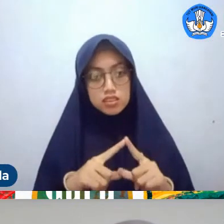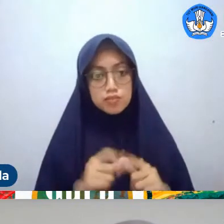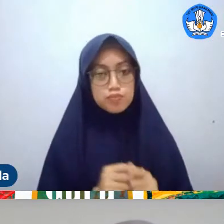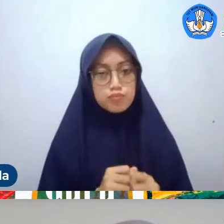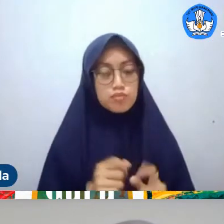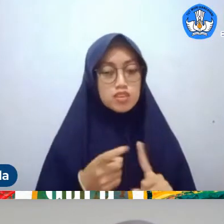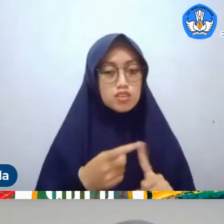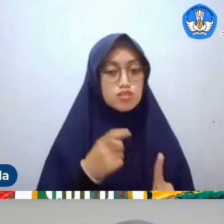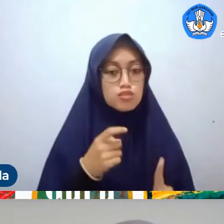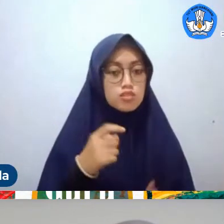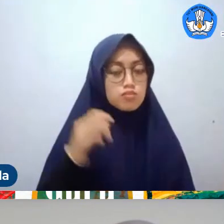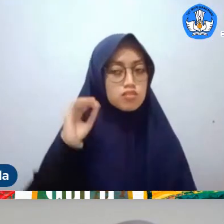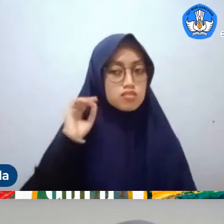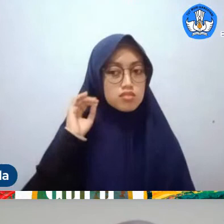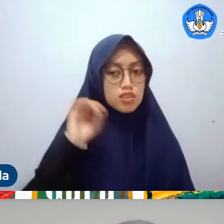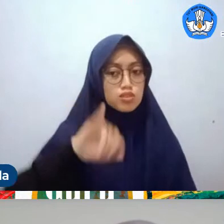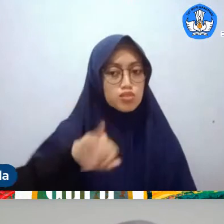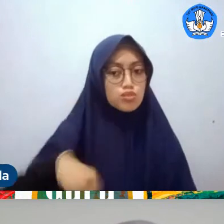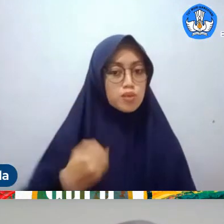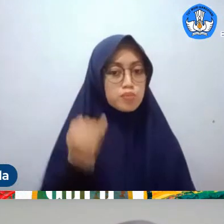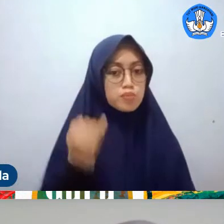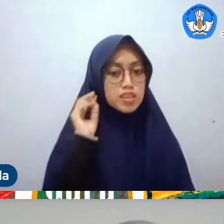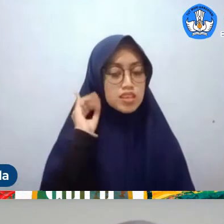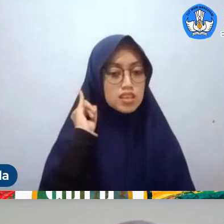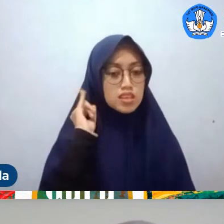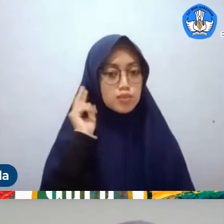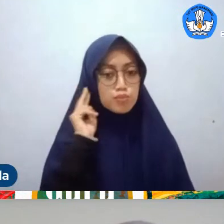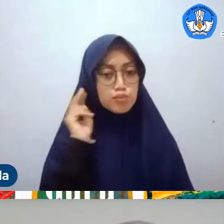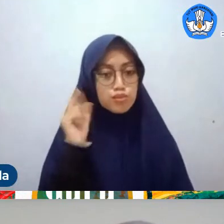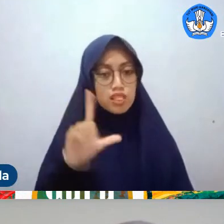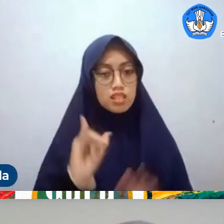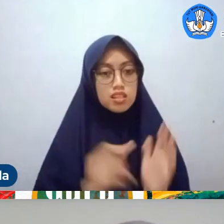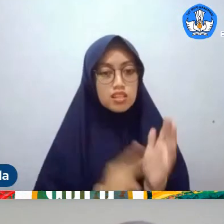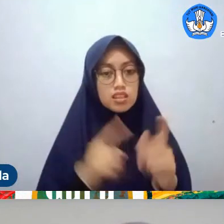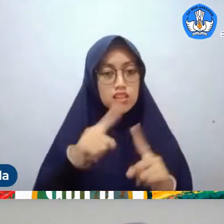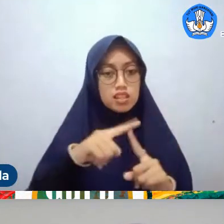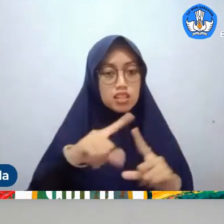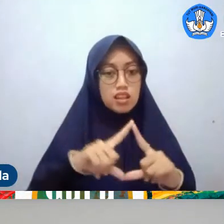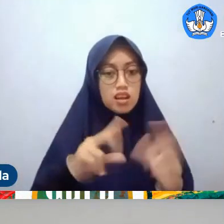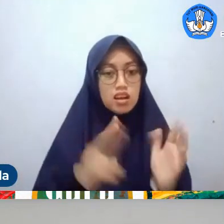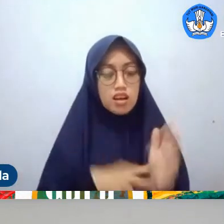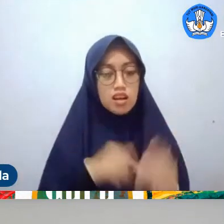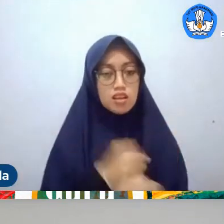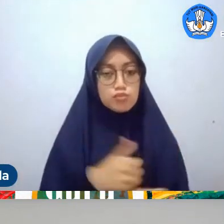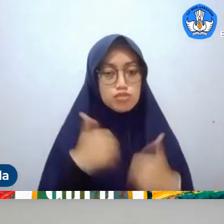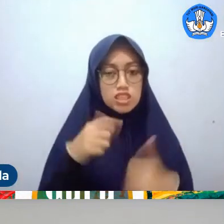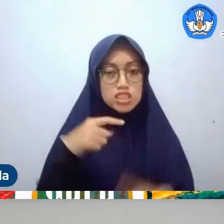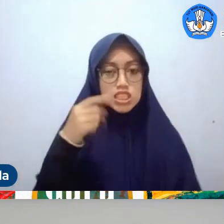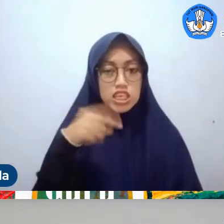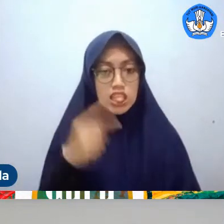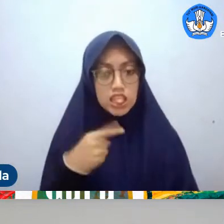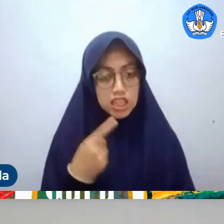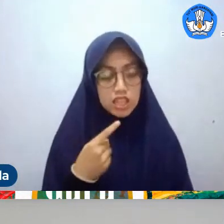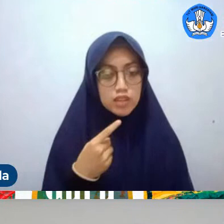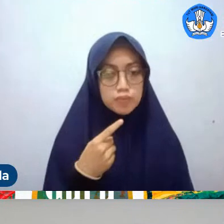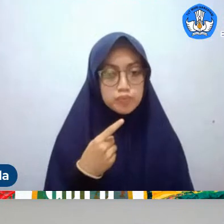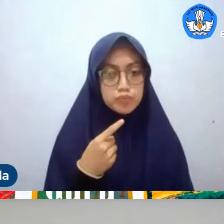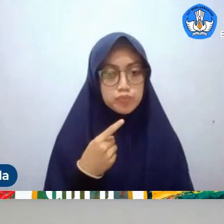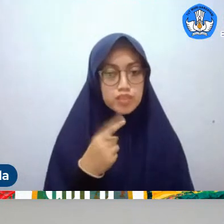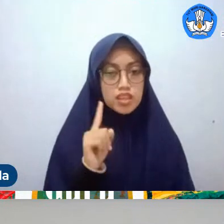ayah dari Gaza, Filan dan Bagas. Nah, seorang storyteller, play terapis,